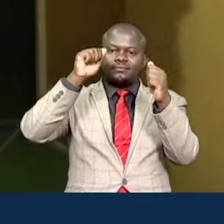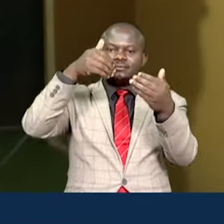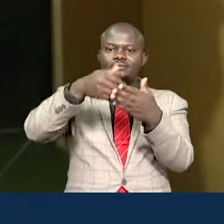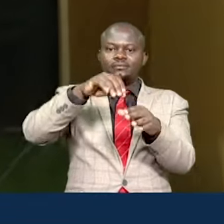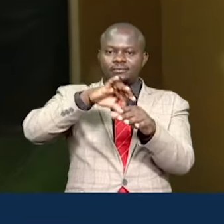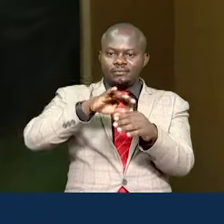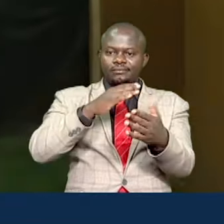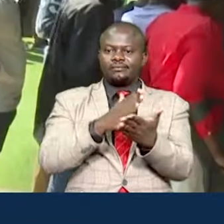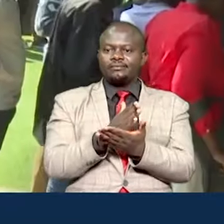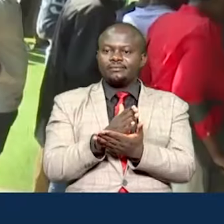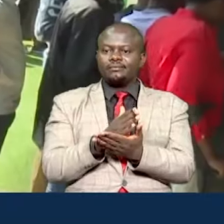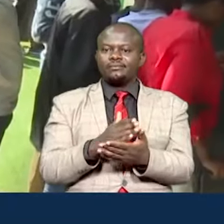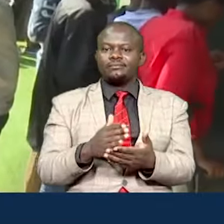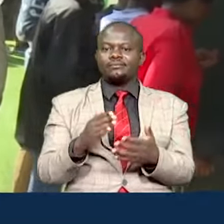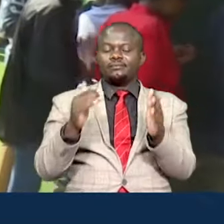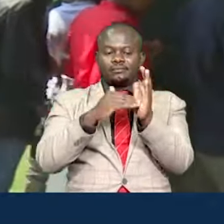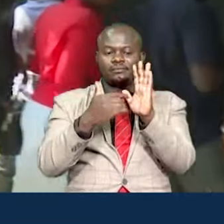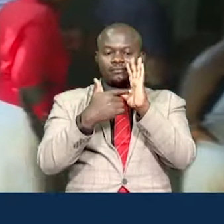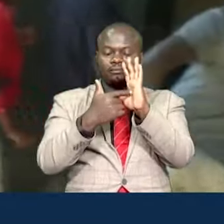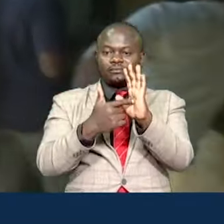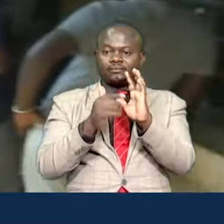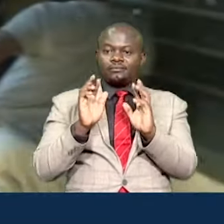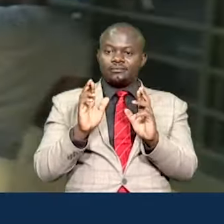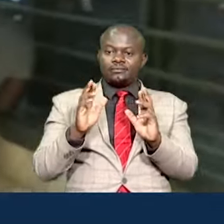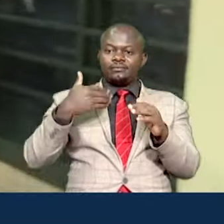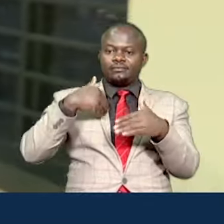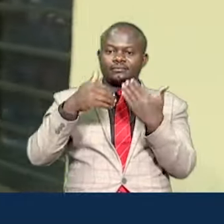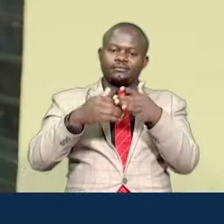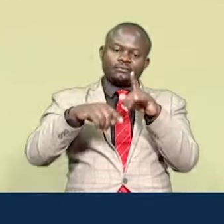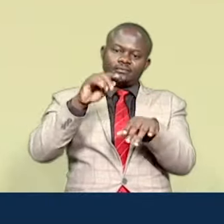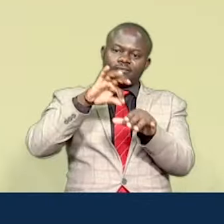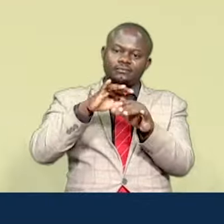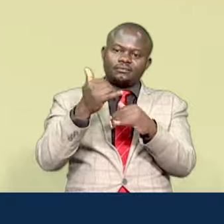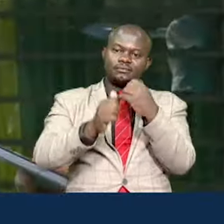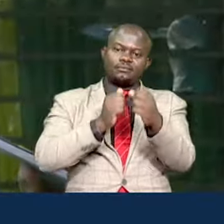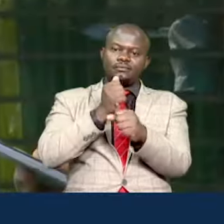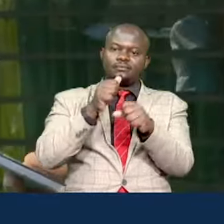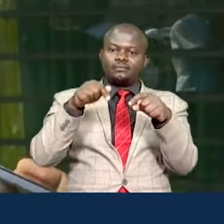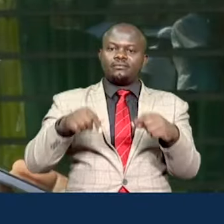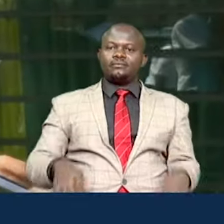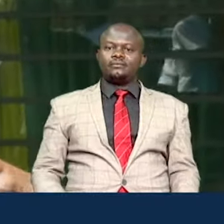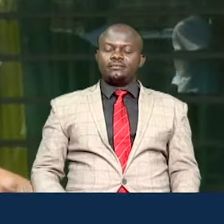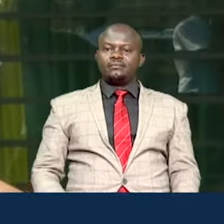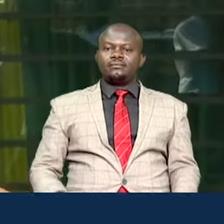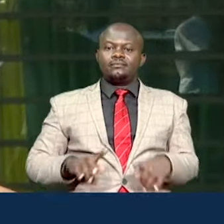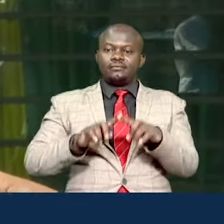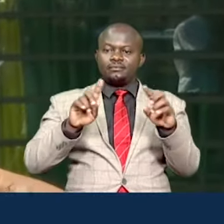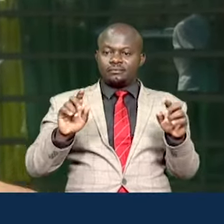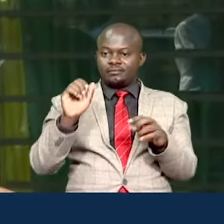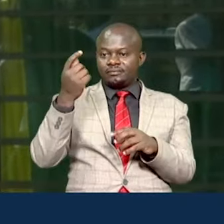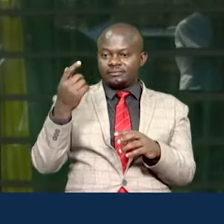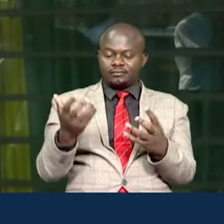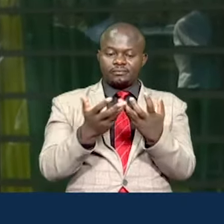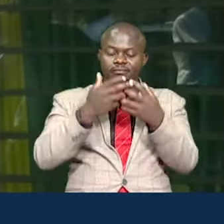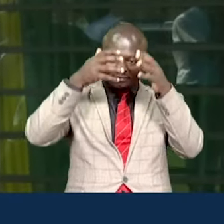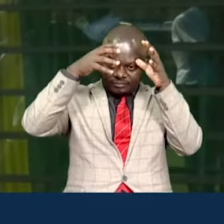matora nyirizina. Agaragaza kandi icyizere afite cyo gutsinda amatora y'uyu mwaka. Itandukaniro rya mbere ni uko bahuje Perezida wa